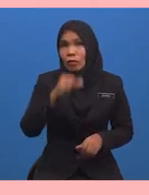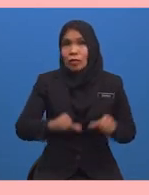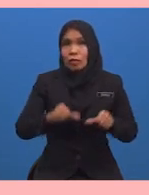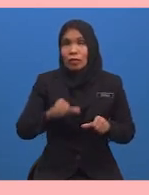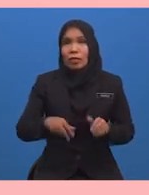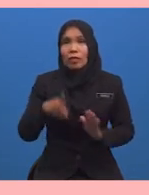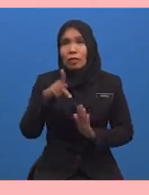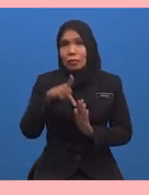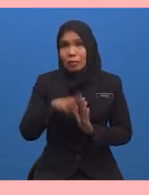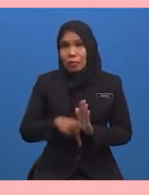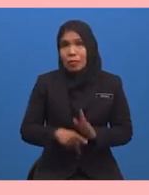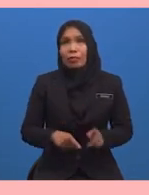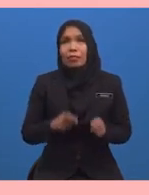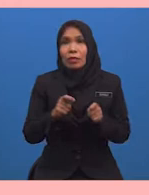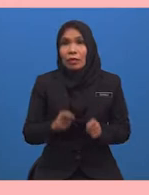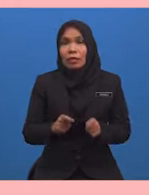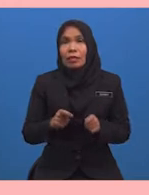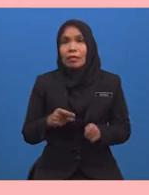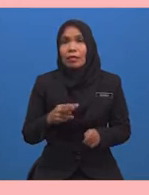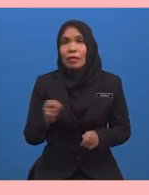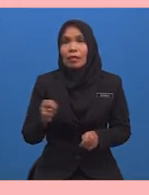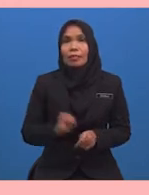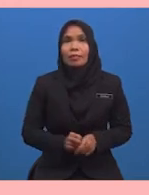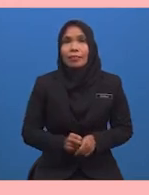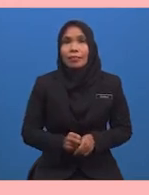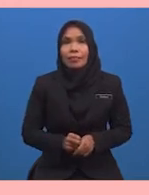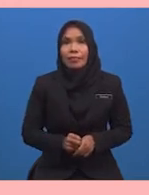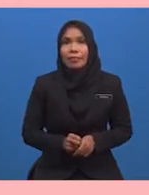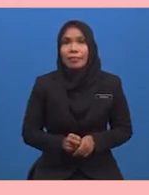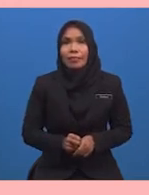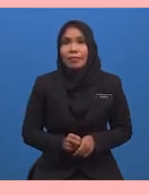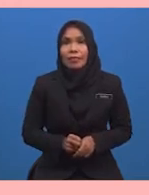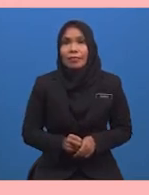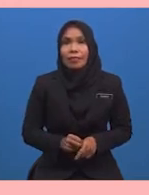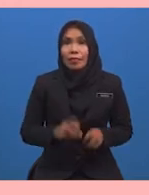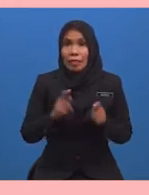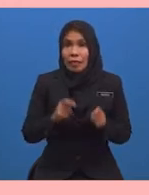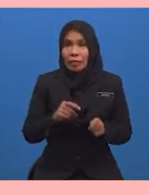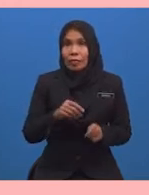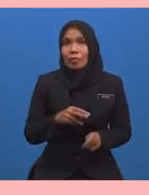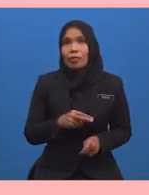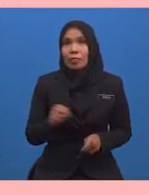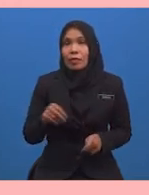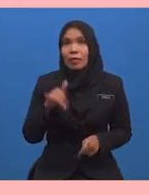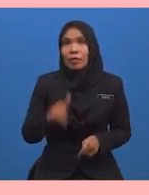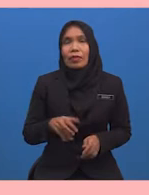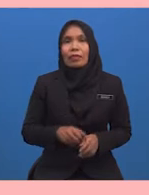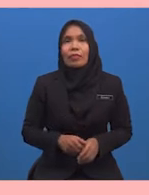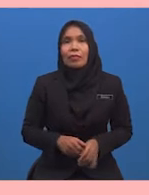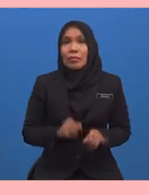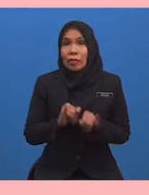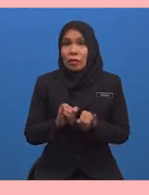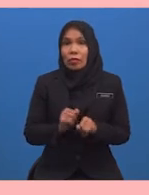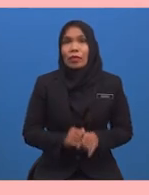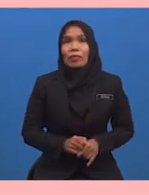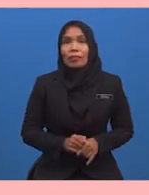sesuai ditanam di kawasan ini ialah sayur-sayuran atau bunga-bungaan atau buah-buahan,